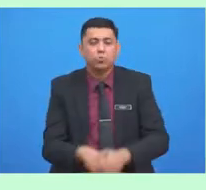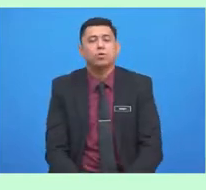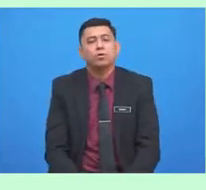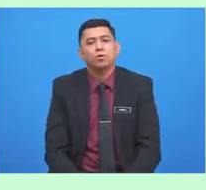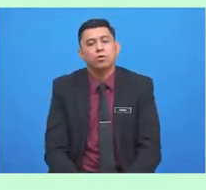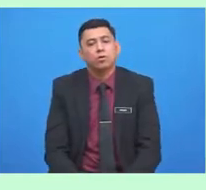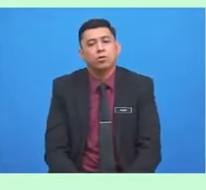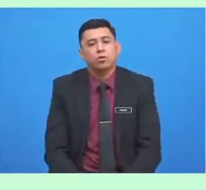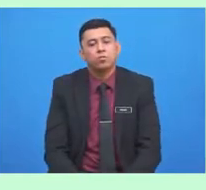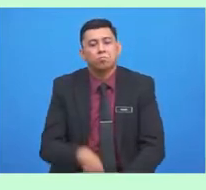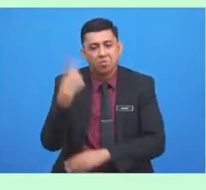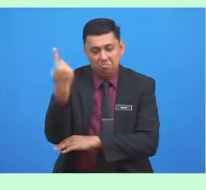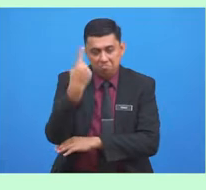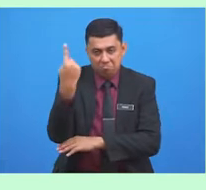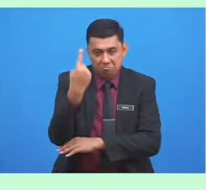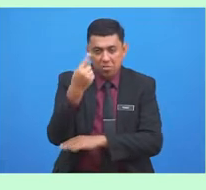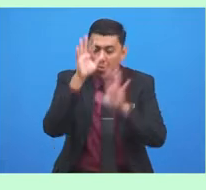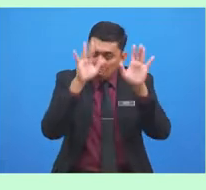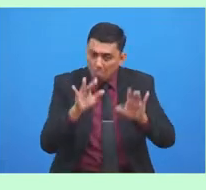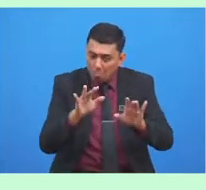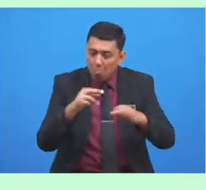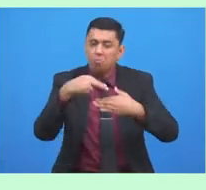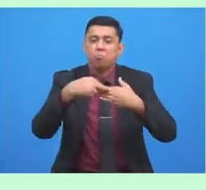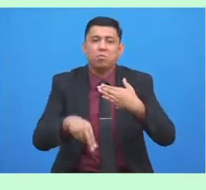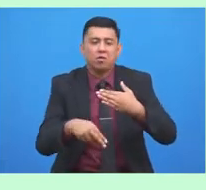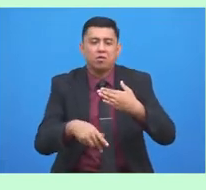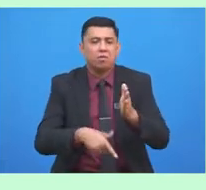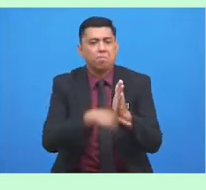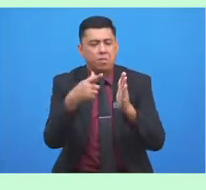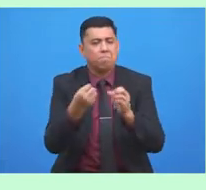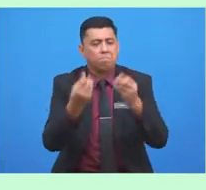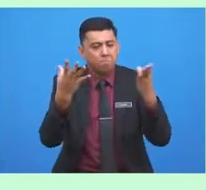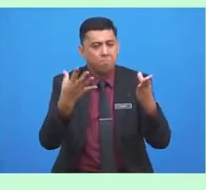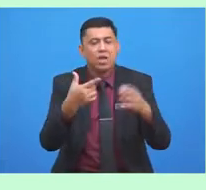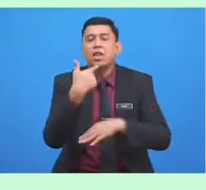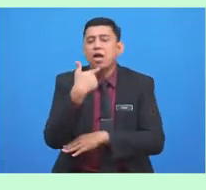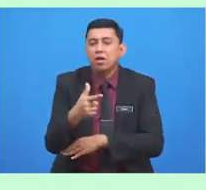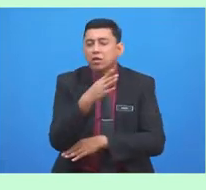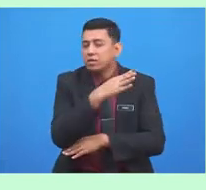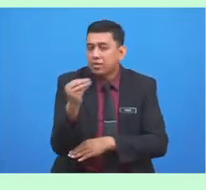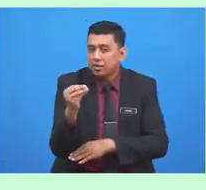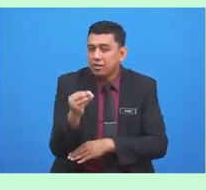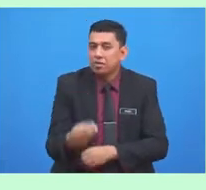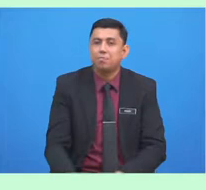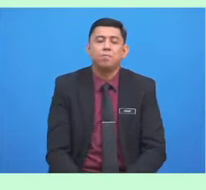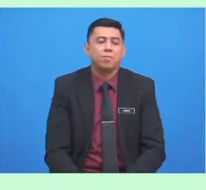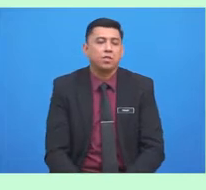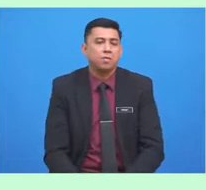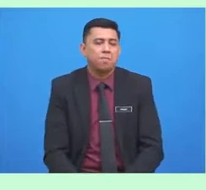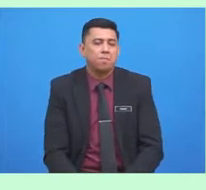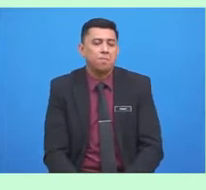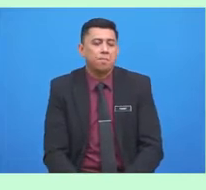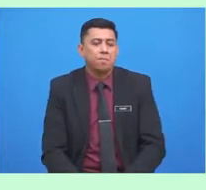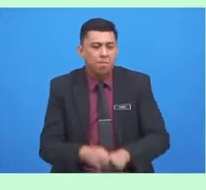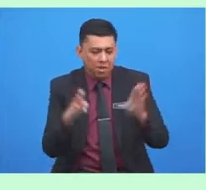tengkujuh, kekerapan hujan yang turun dalam sebulan adalah lebih kerap, lama dan curahan lebat